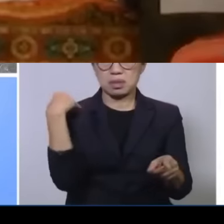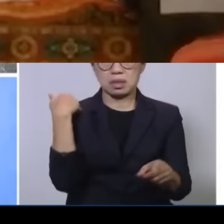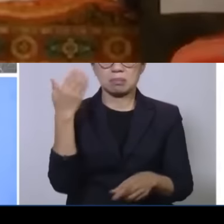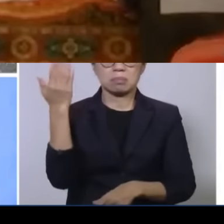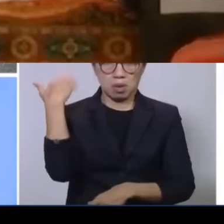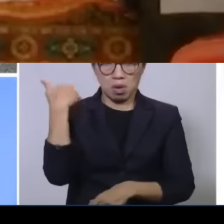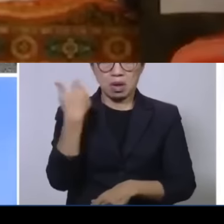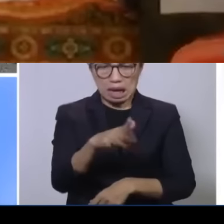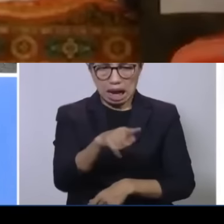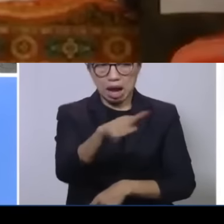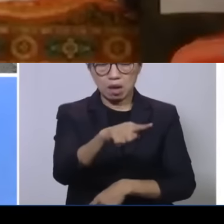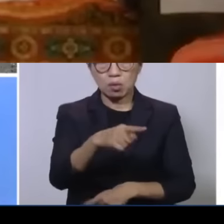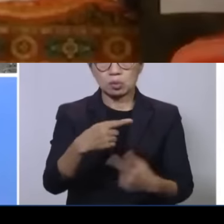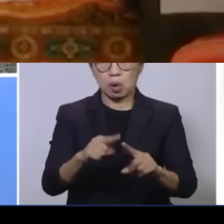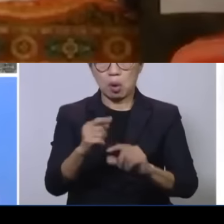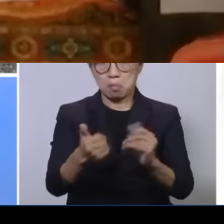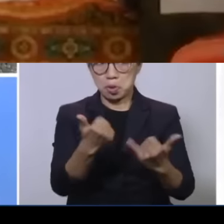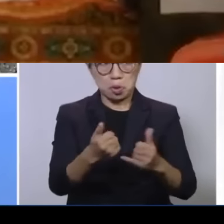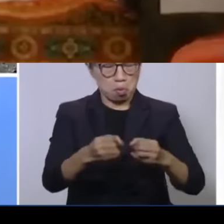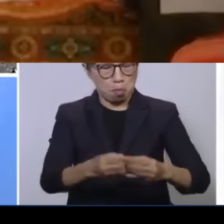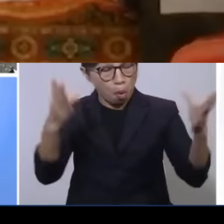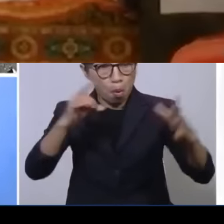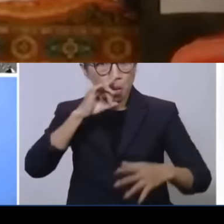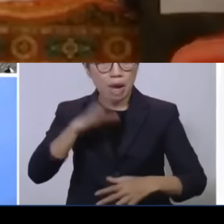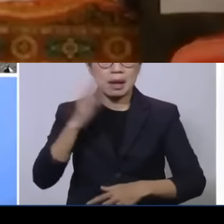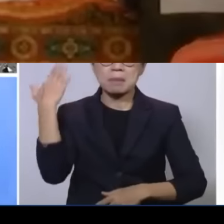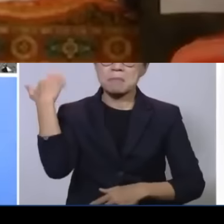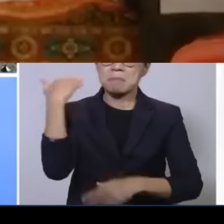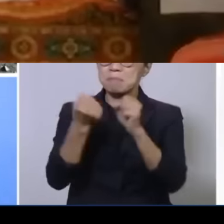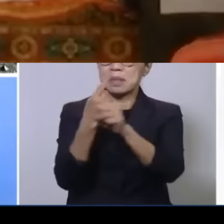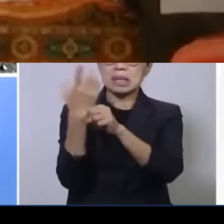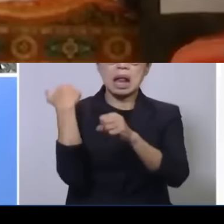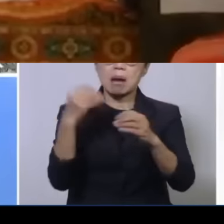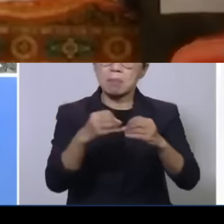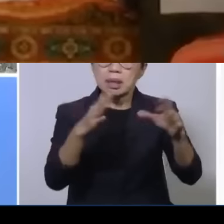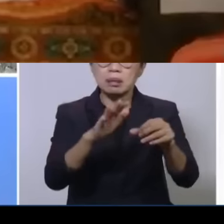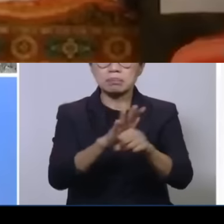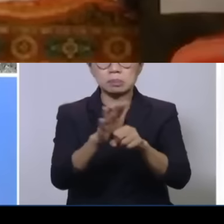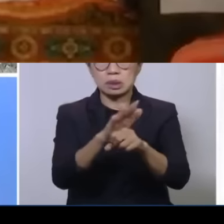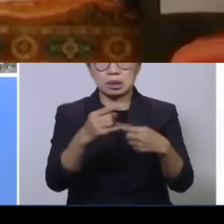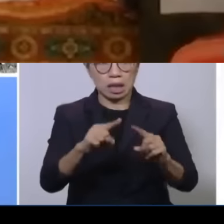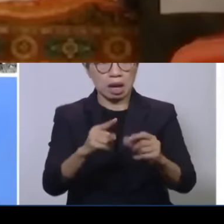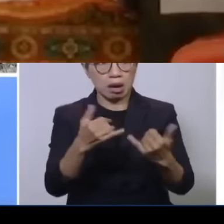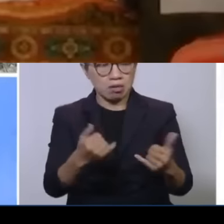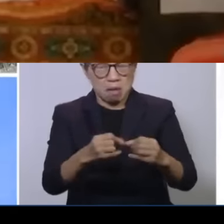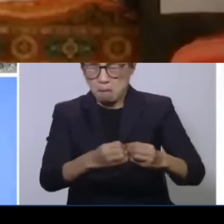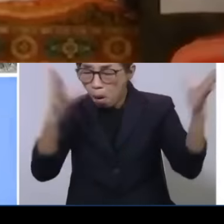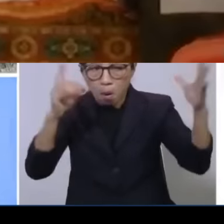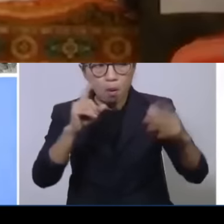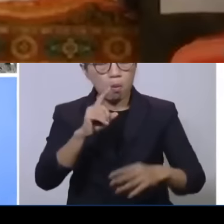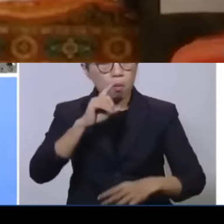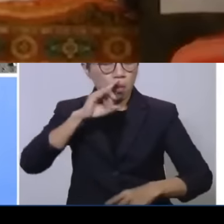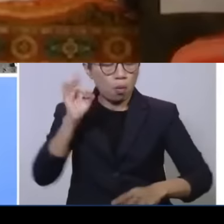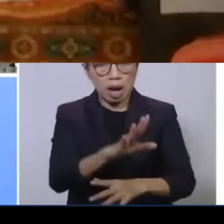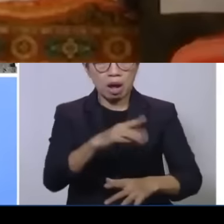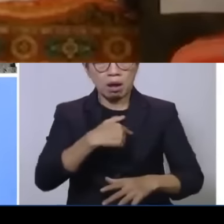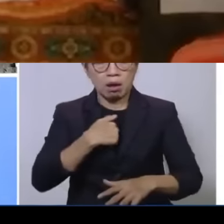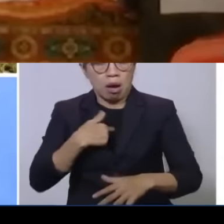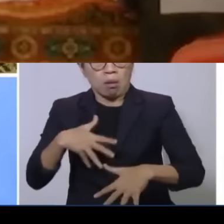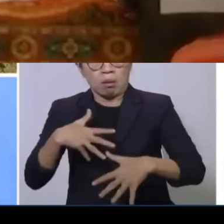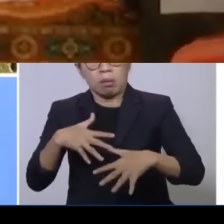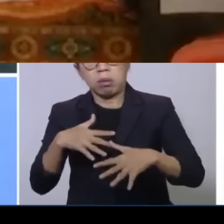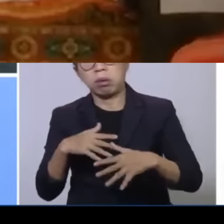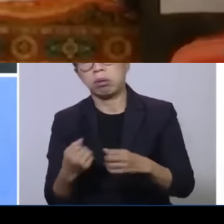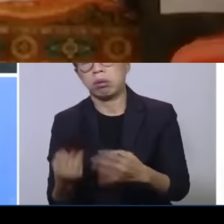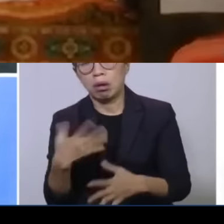หมือนแบบความแรงมันแรงกว่าไปที่แล้วเยอะที่แล้วมันไม่ดังมากอย่างนี้พอนะแล้วเมื่อมือไม้แข้งข้ามันอ่อนละถวยเป็นหมดแล้วเมื่อนึกถึงว่าอุ๊